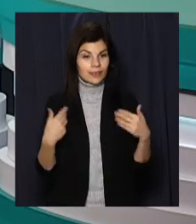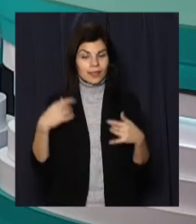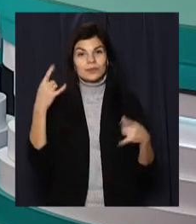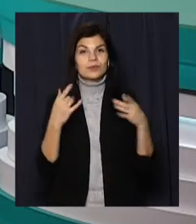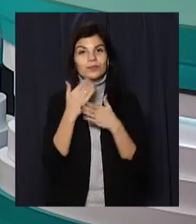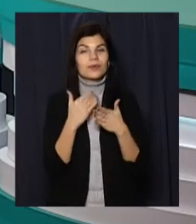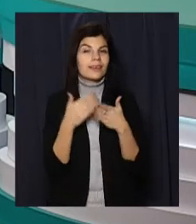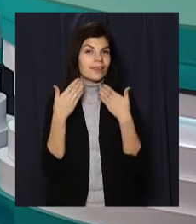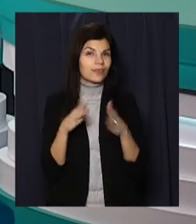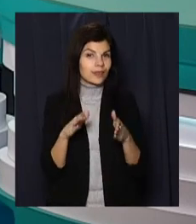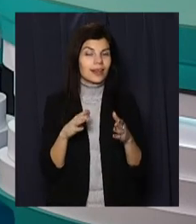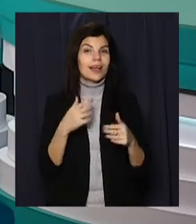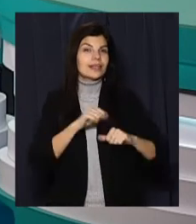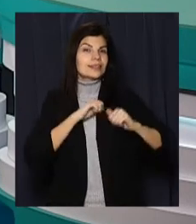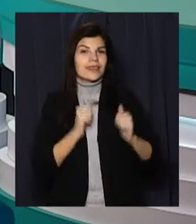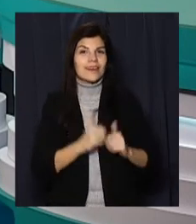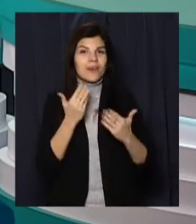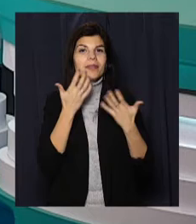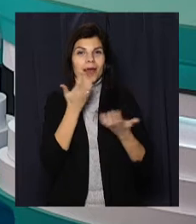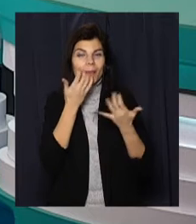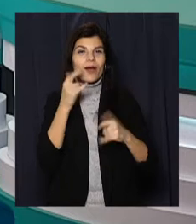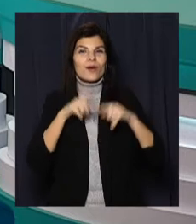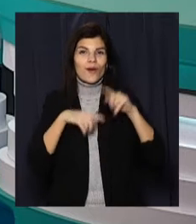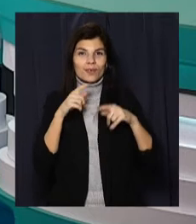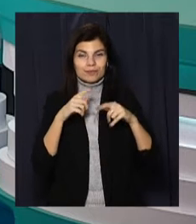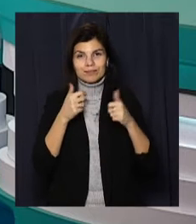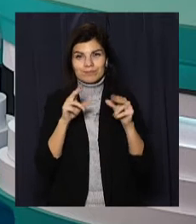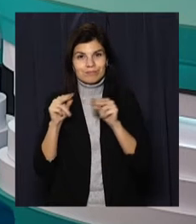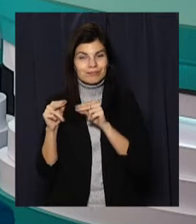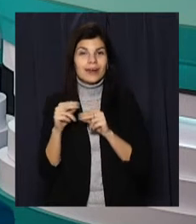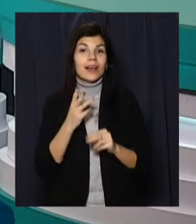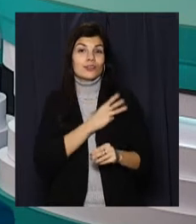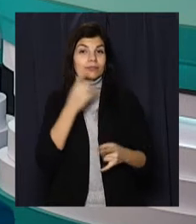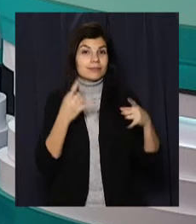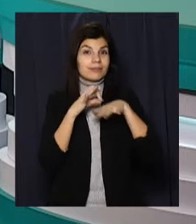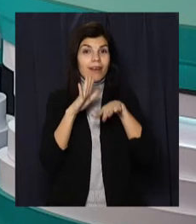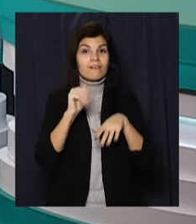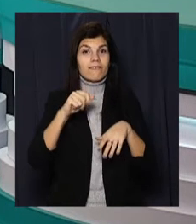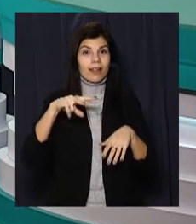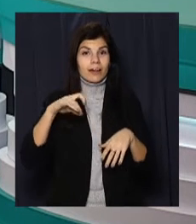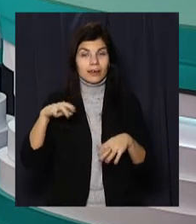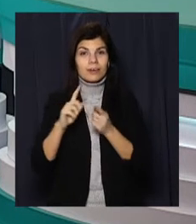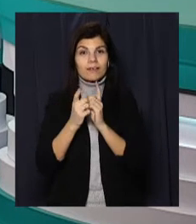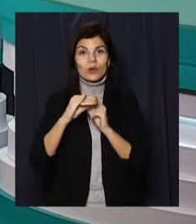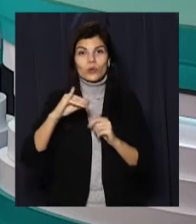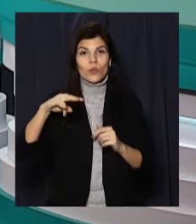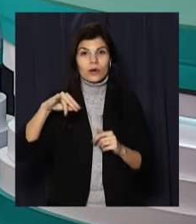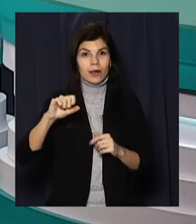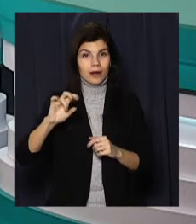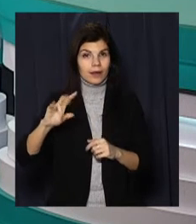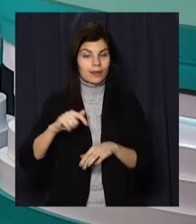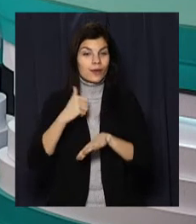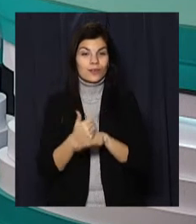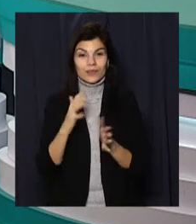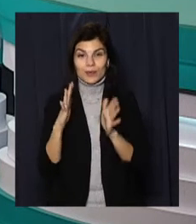Вітаю! З вами телеканал «Відкритий». Сердечного тепла та родинного затишку вам бажають Валерія Майна та сурдоперекладачка Юліана Пуговкіна. І про